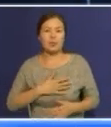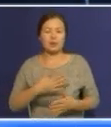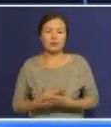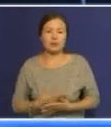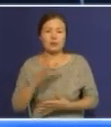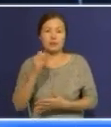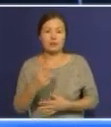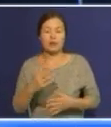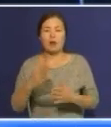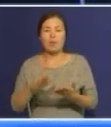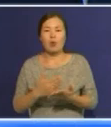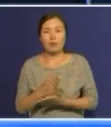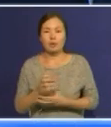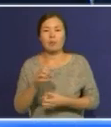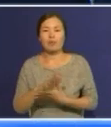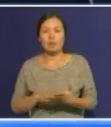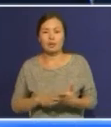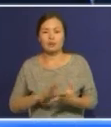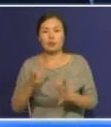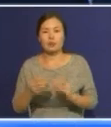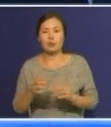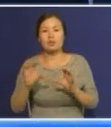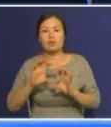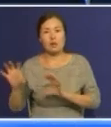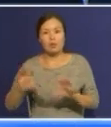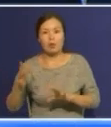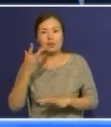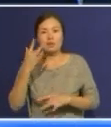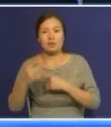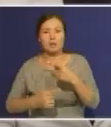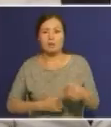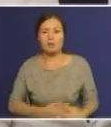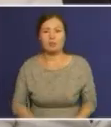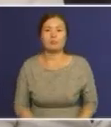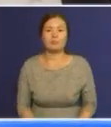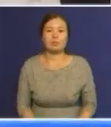эффективную социальную политику и проявляемую постоянную заботу о населении.